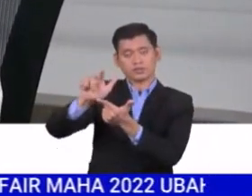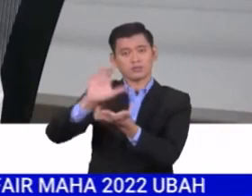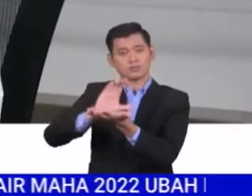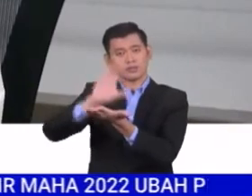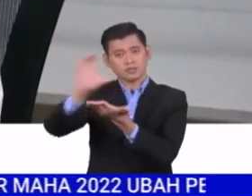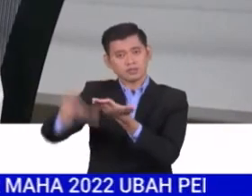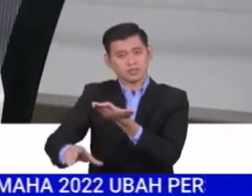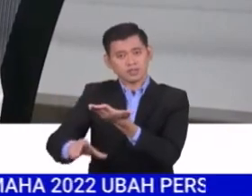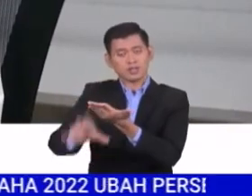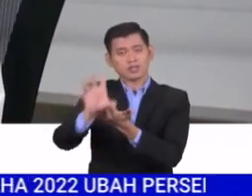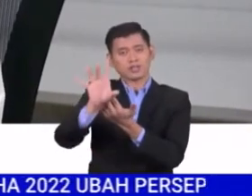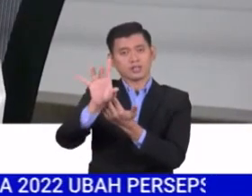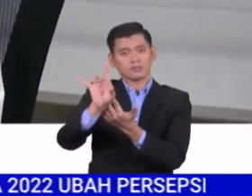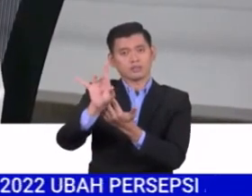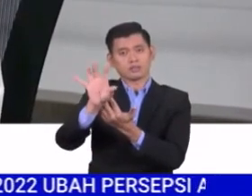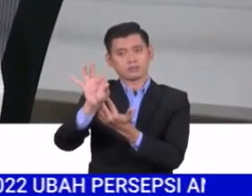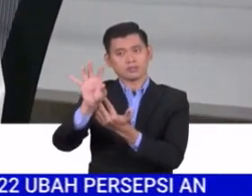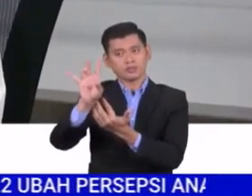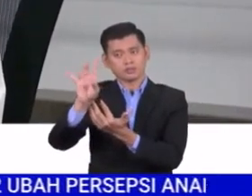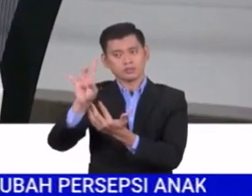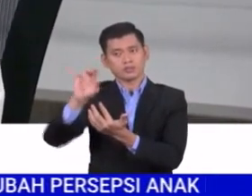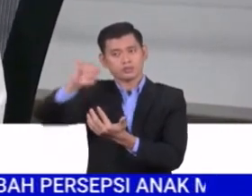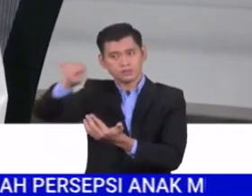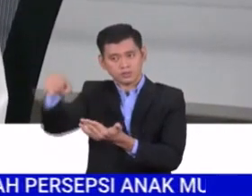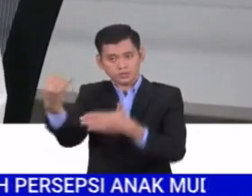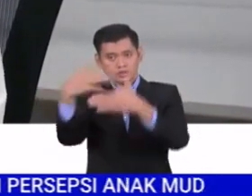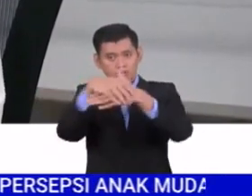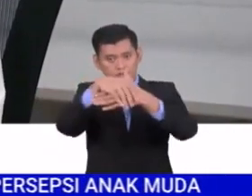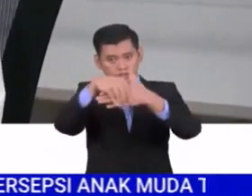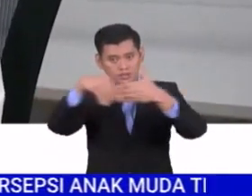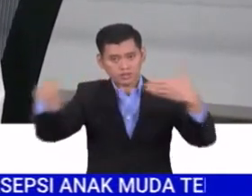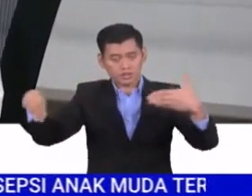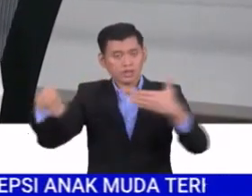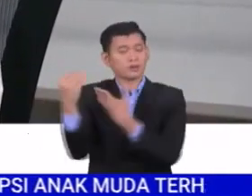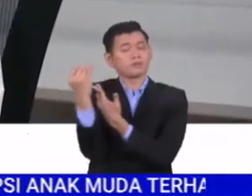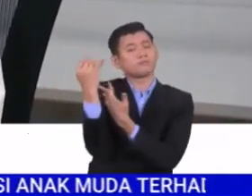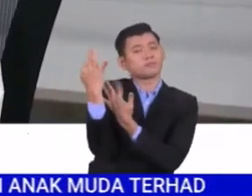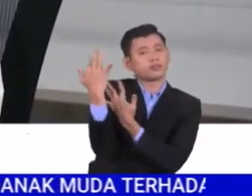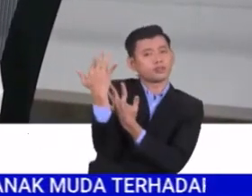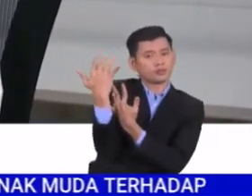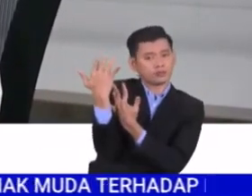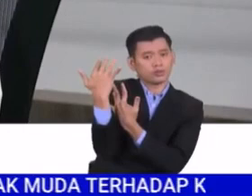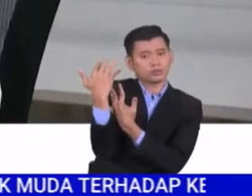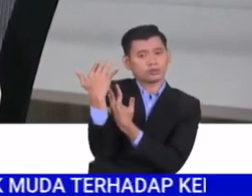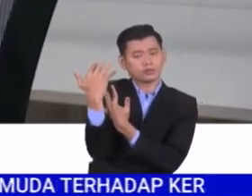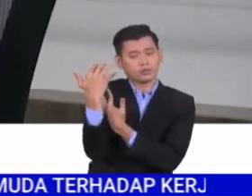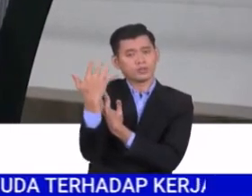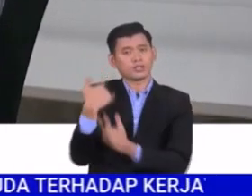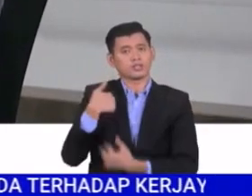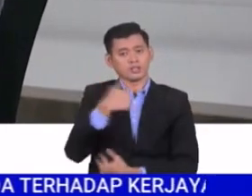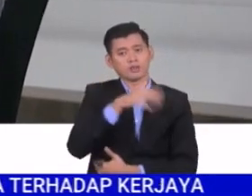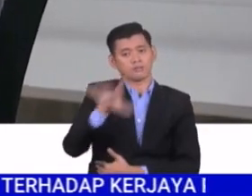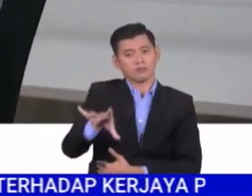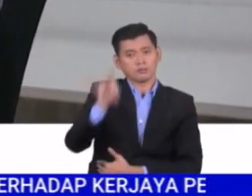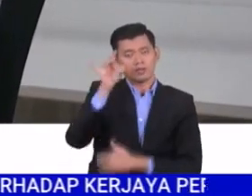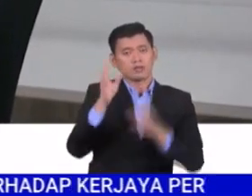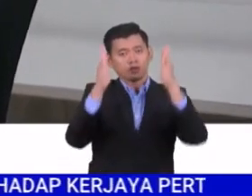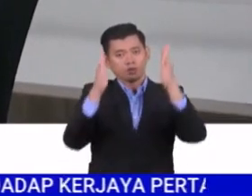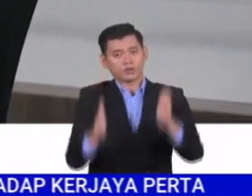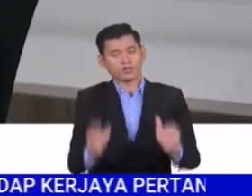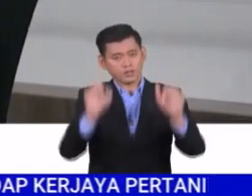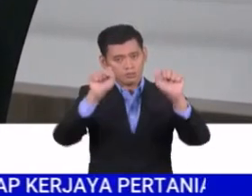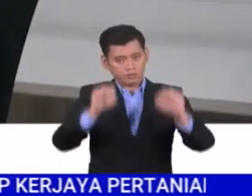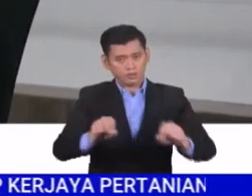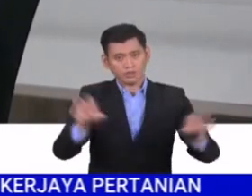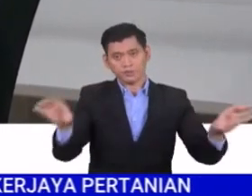kos RM879 juta ringgit. Ini menunggu lantikan kontraktor, ini mungkin akan